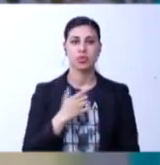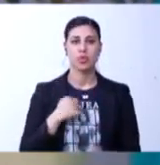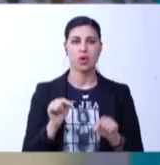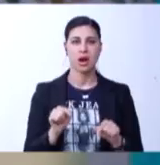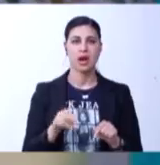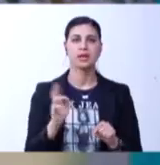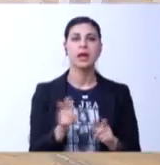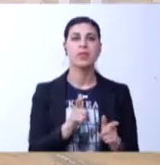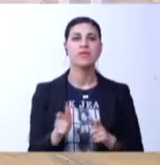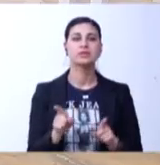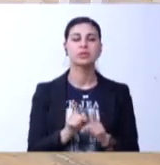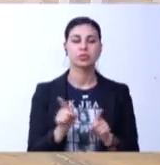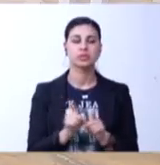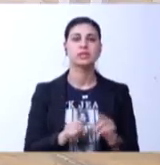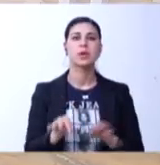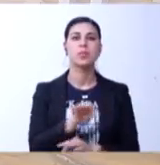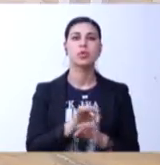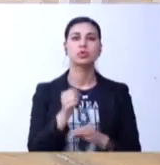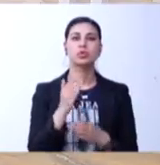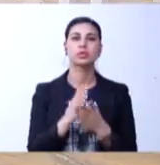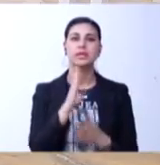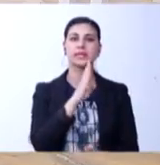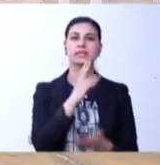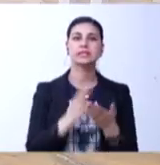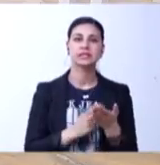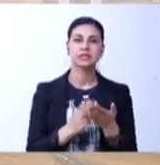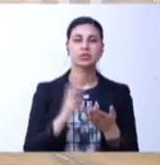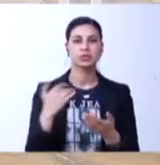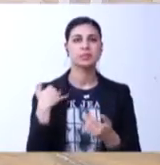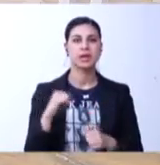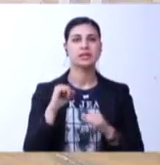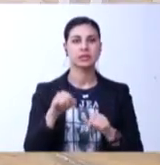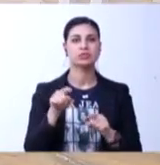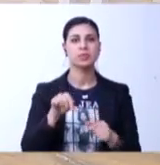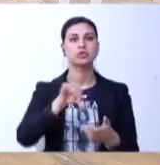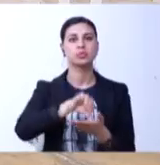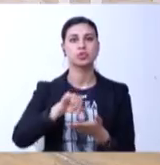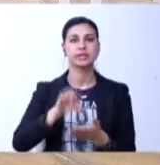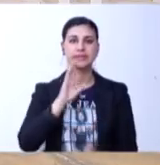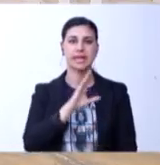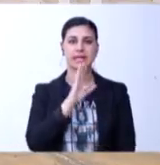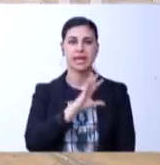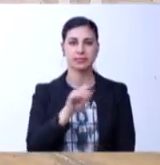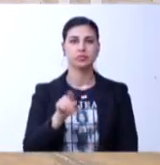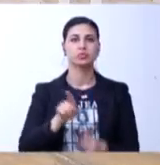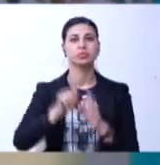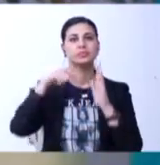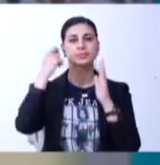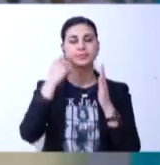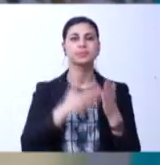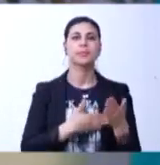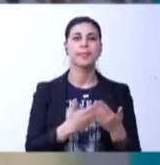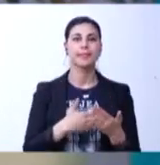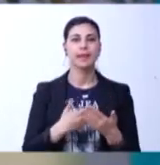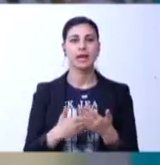და მოვამზადო ისეთი პროექტი, როგორც არის დედის დღიური და მხარი დავუჭირო მასში მონაწილე დედებს, გავაშუქო მათი აქტივობა